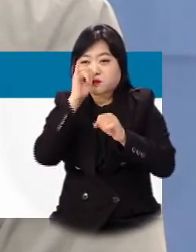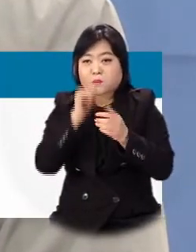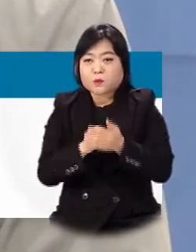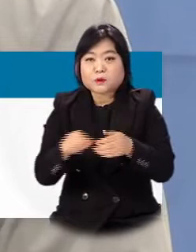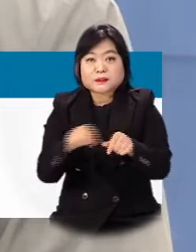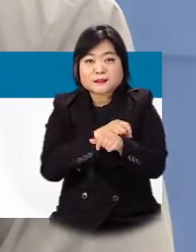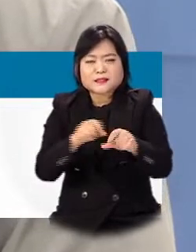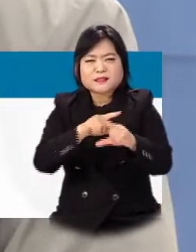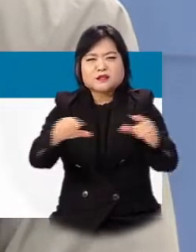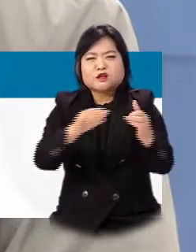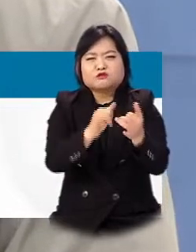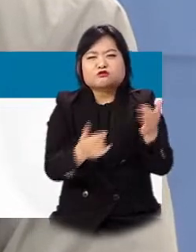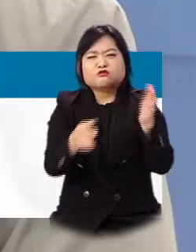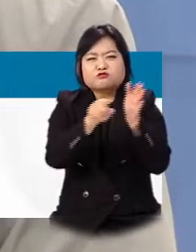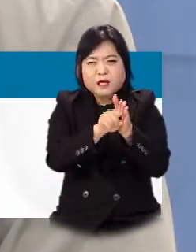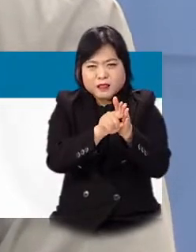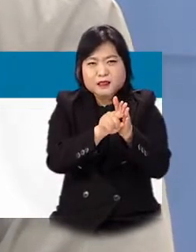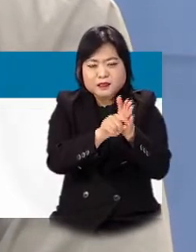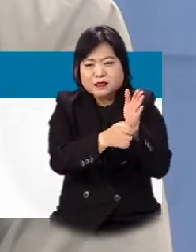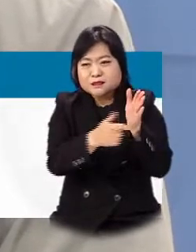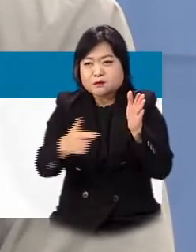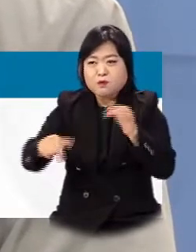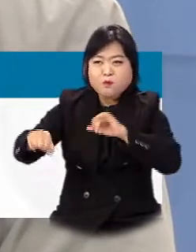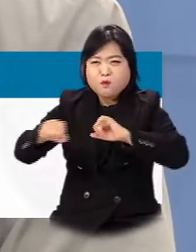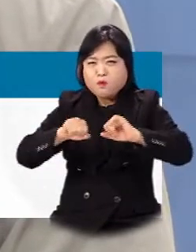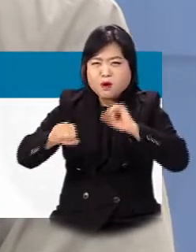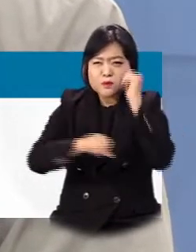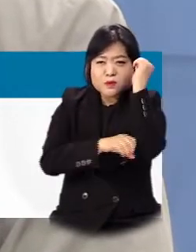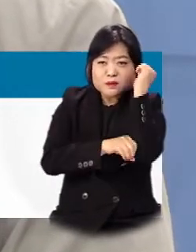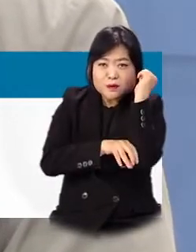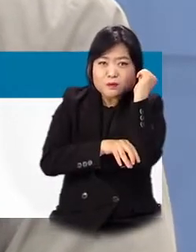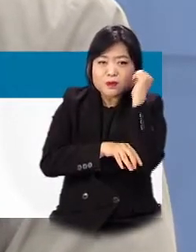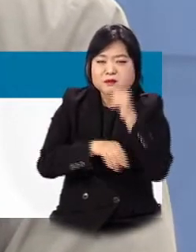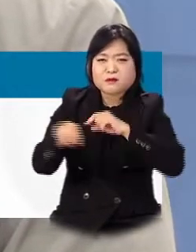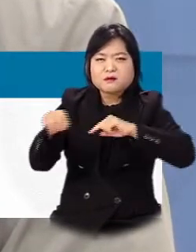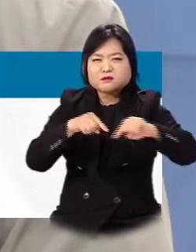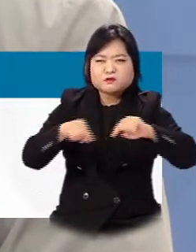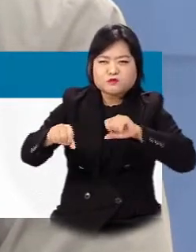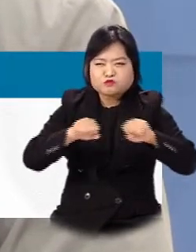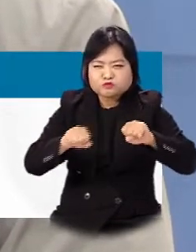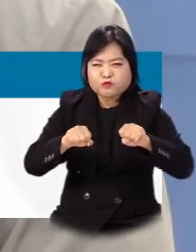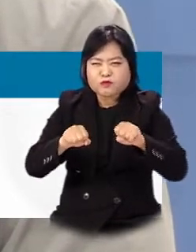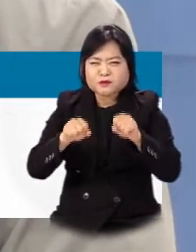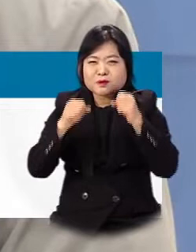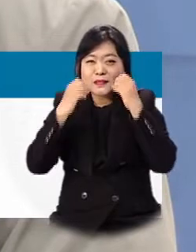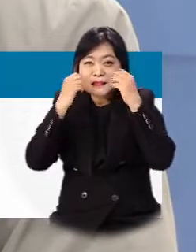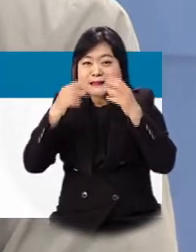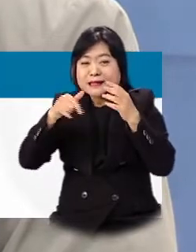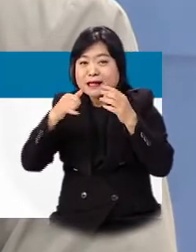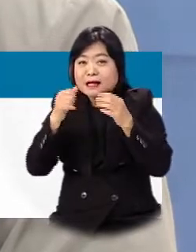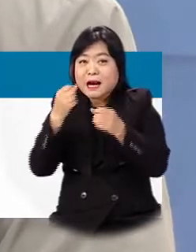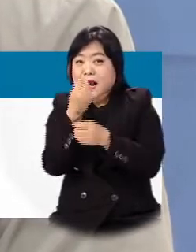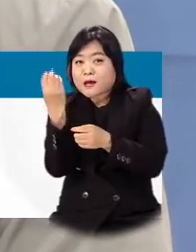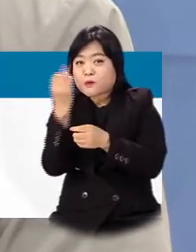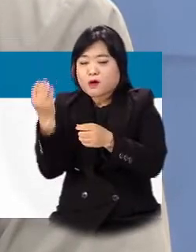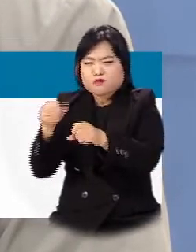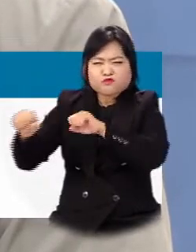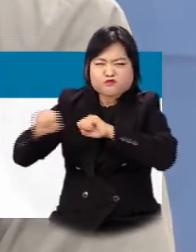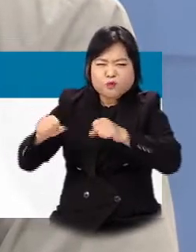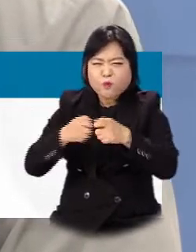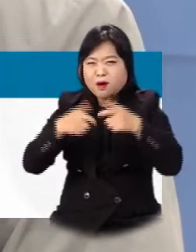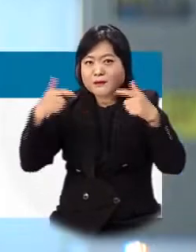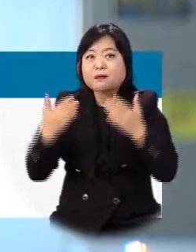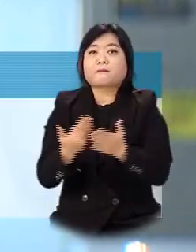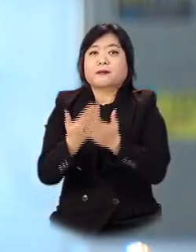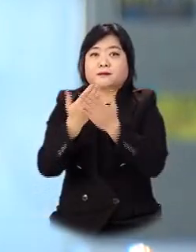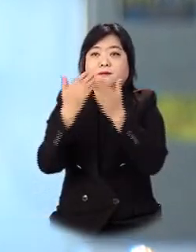특히 대중들을 위한 그런 활동들을 기반으로 해서 정치운동, 신간의 운동으로 확대 발전해 갔던